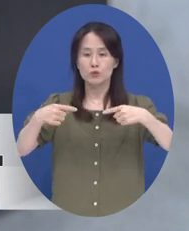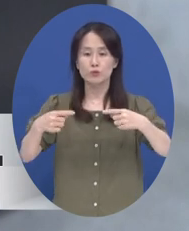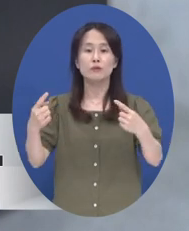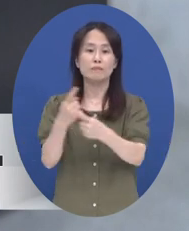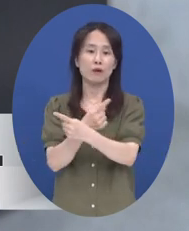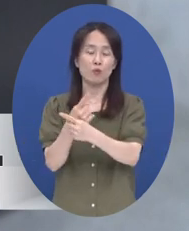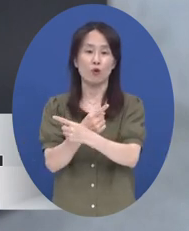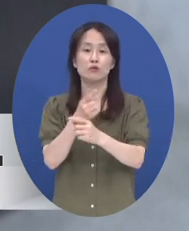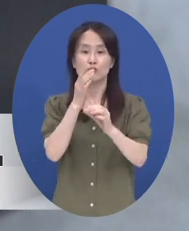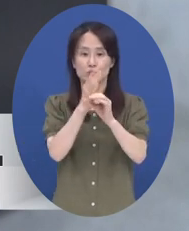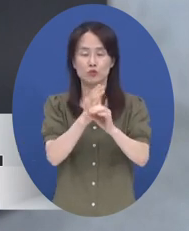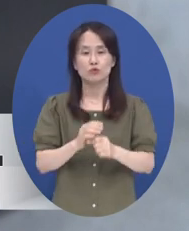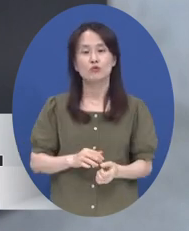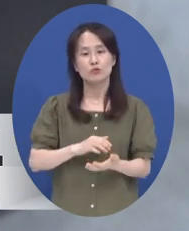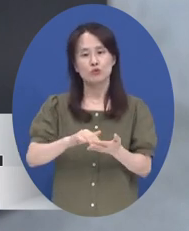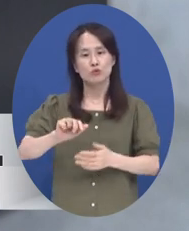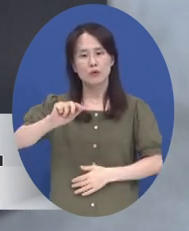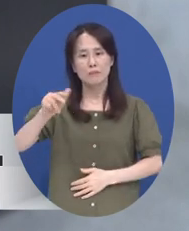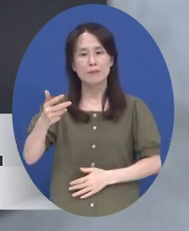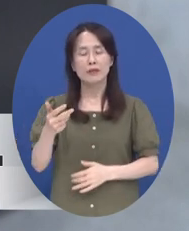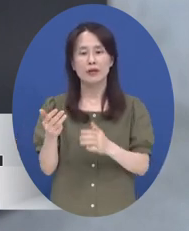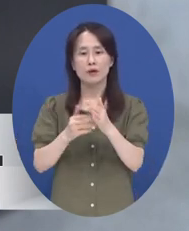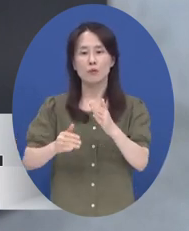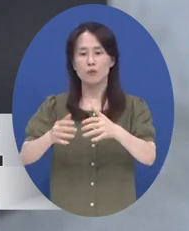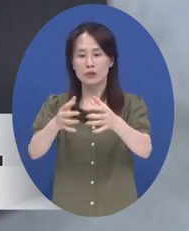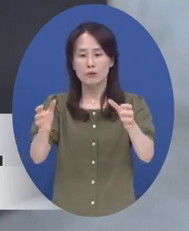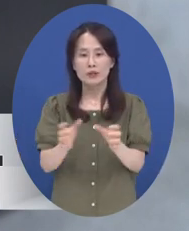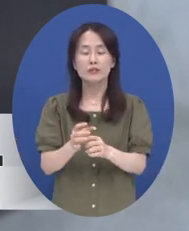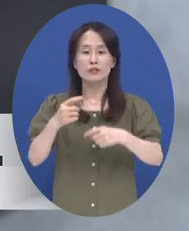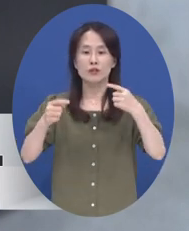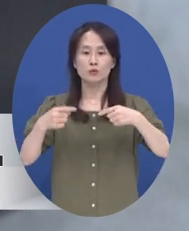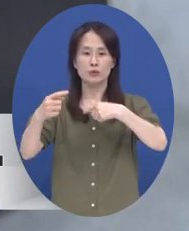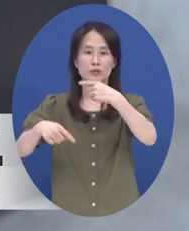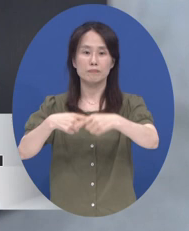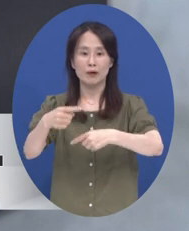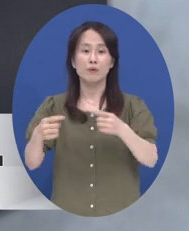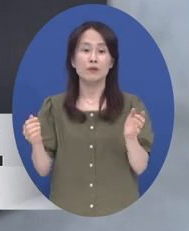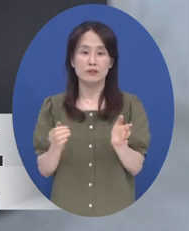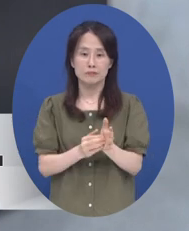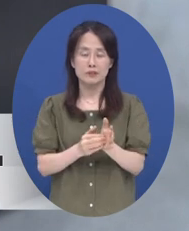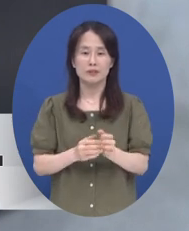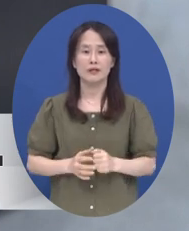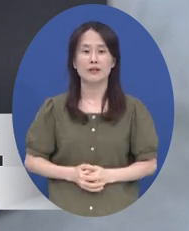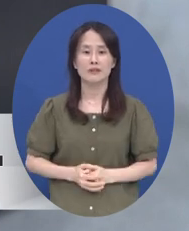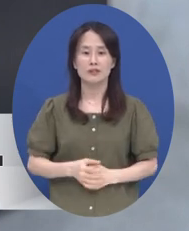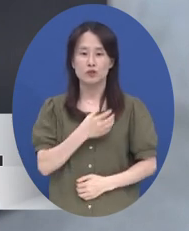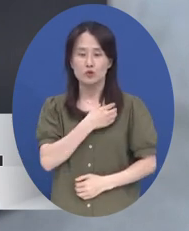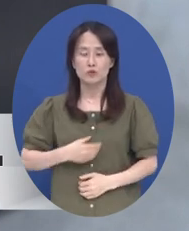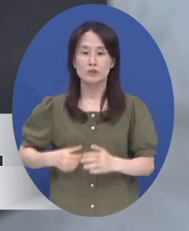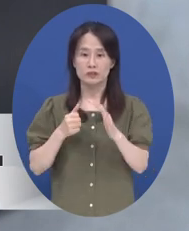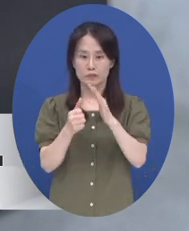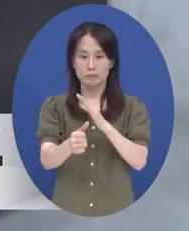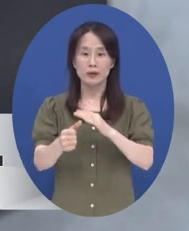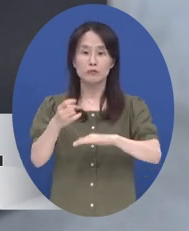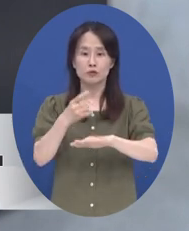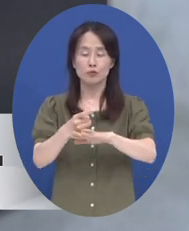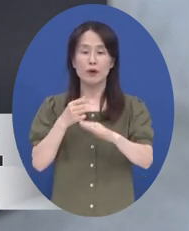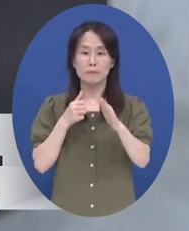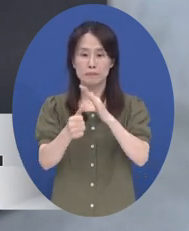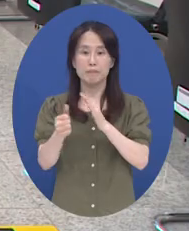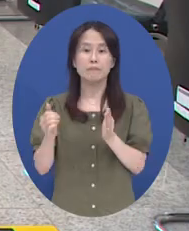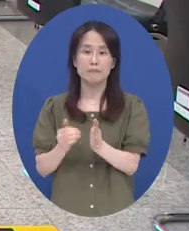나섰는데요 약 800개 공공기관에서 교체가 이루어졌습니다 친환경 가며 g 로 교체한 주민 센터에 다녀왔습니다